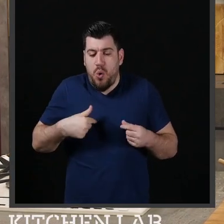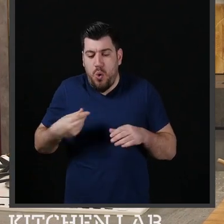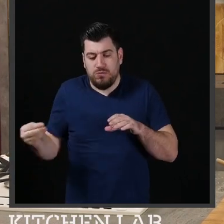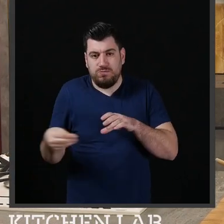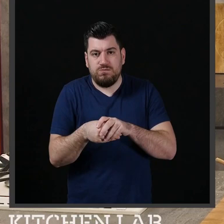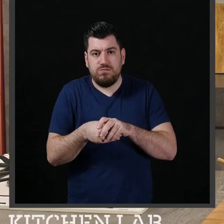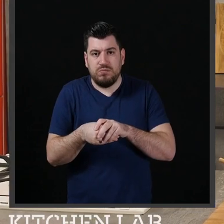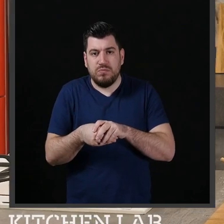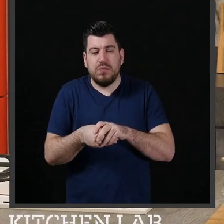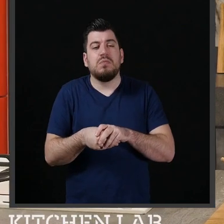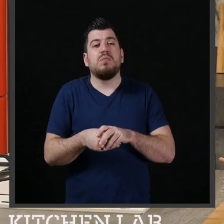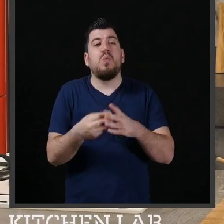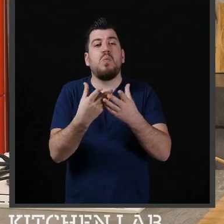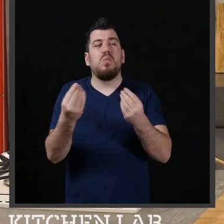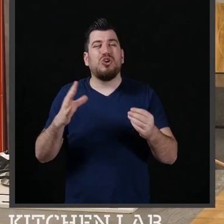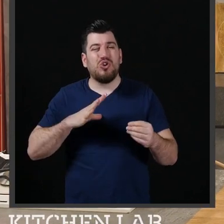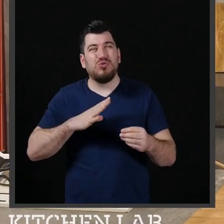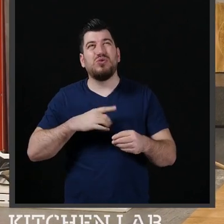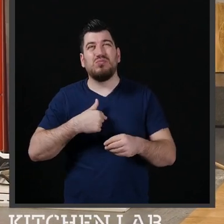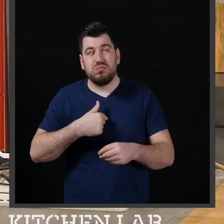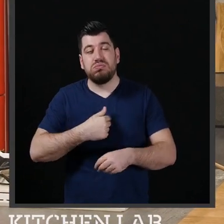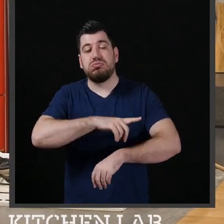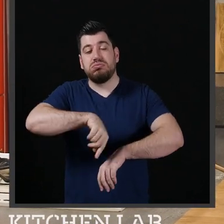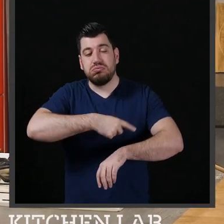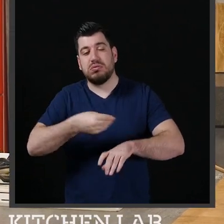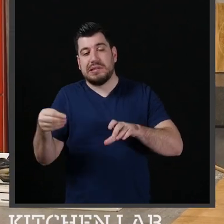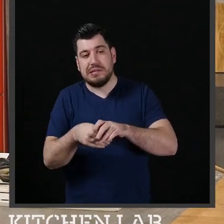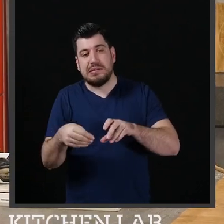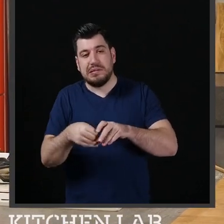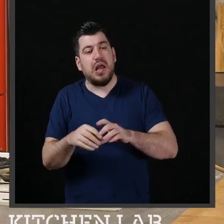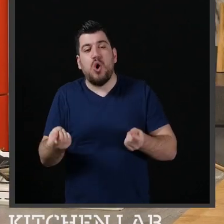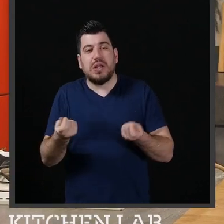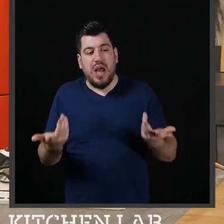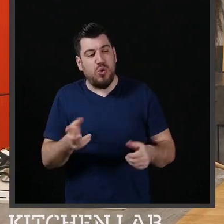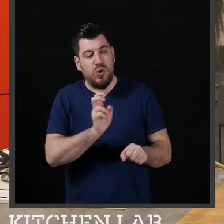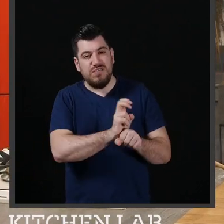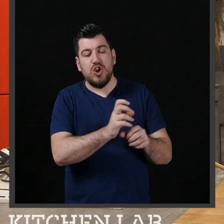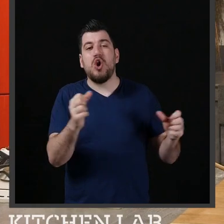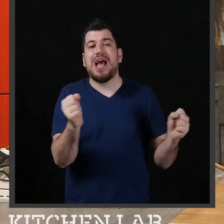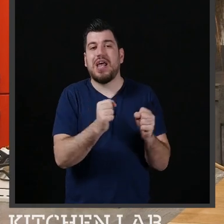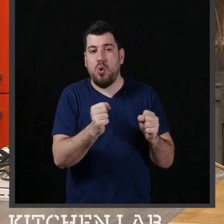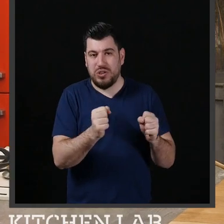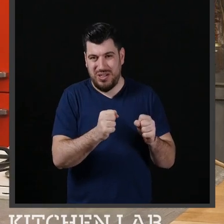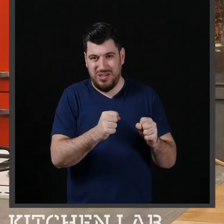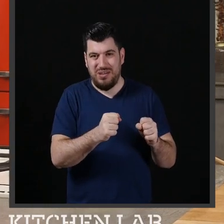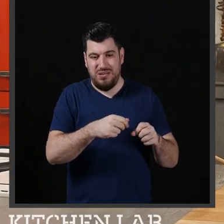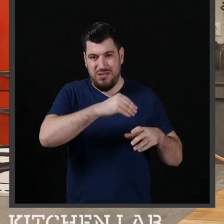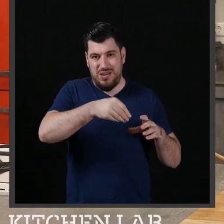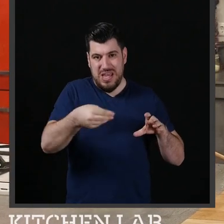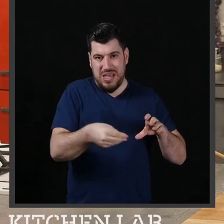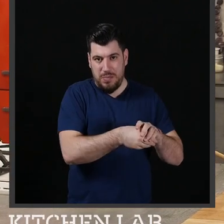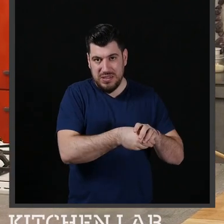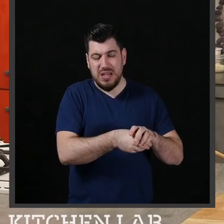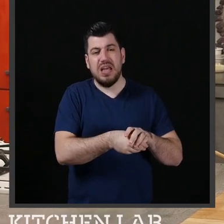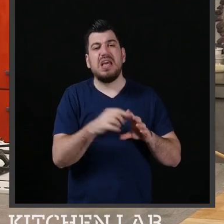παίρνουν ώρες να τα γεμίσουν. Εγώ αυτό που κάνω είναι να αφήνω τη γέμιση να κρυώνει καλά. Και εντάξει, με ένα κορνέ τα πράγματα είναι εύκολα, αλλά ξέρω ότι δεν έχετε κορνέ